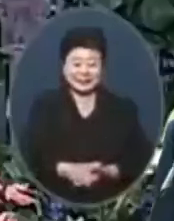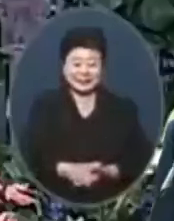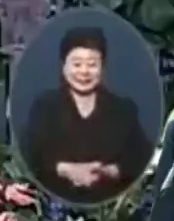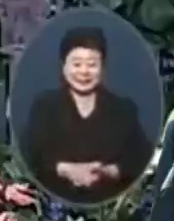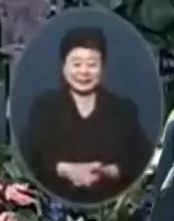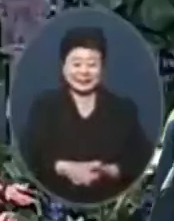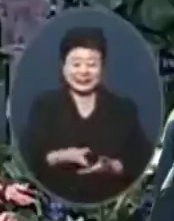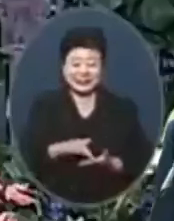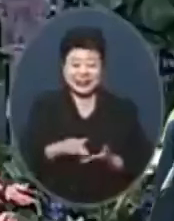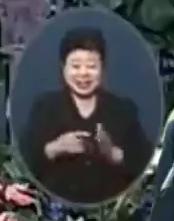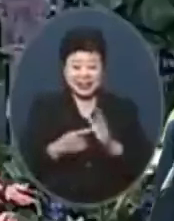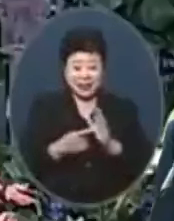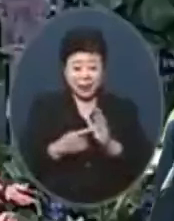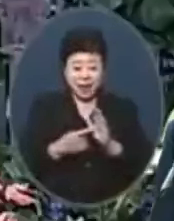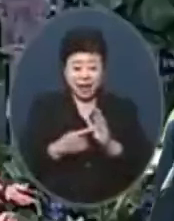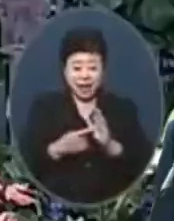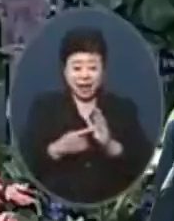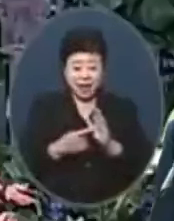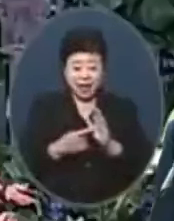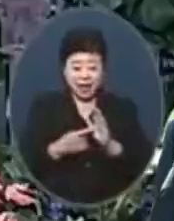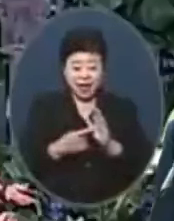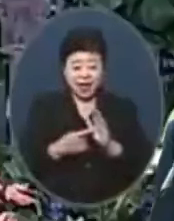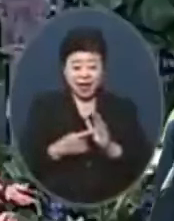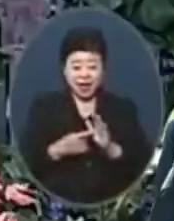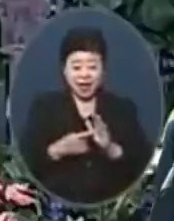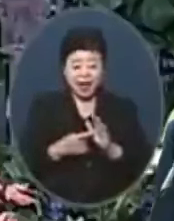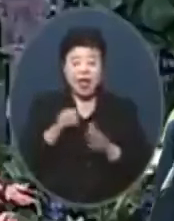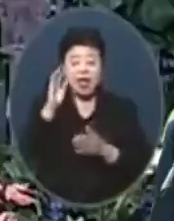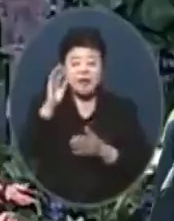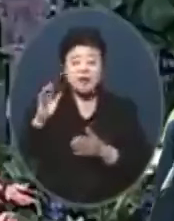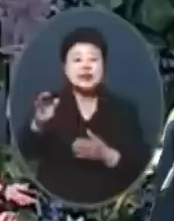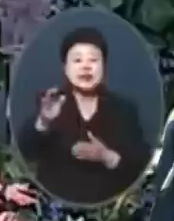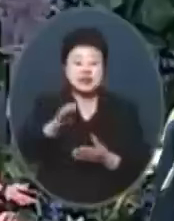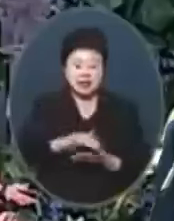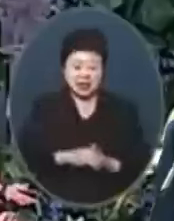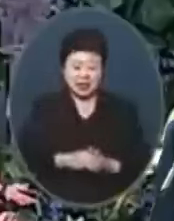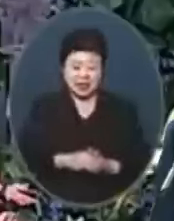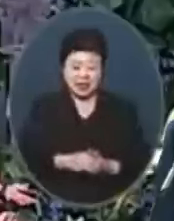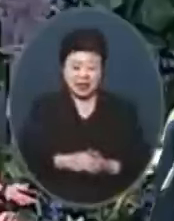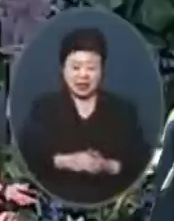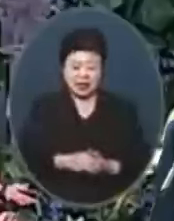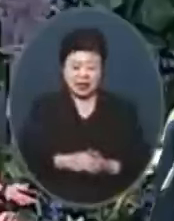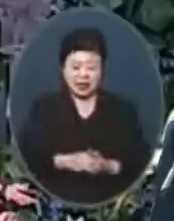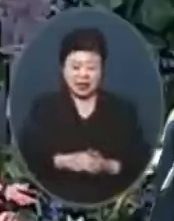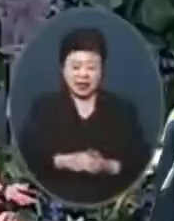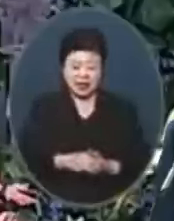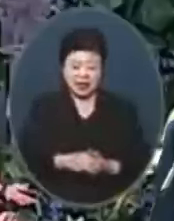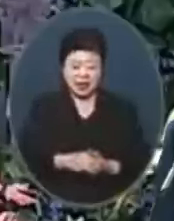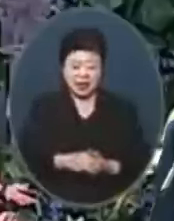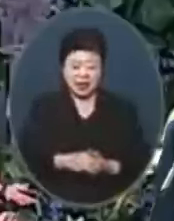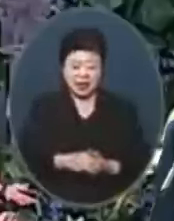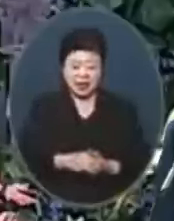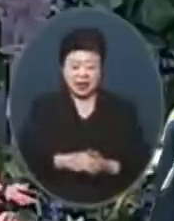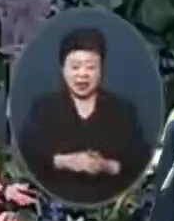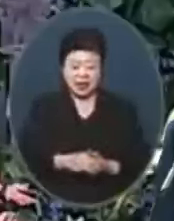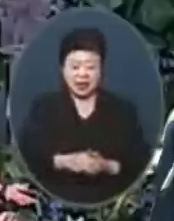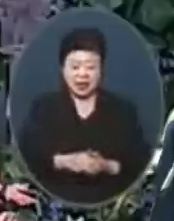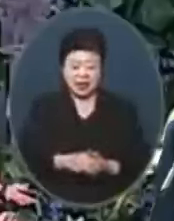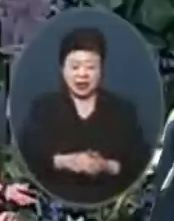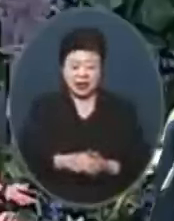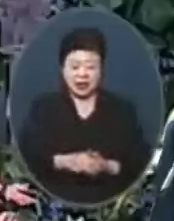증상이 나오는데 바로 미래 망막증이 제일